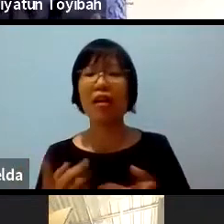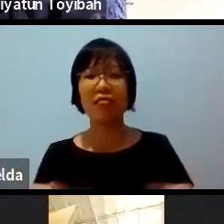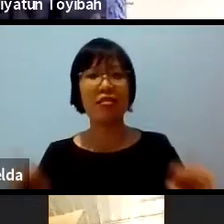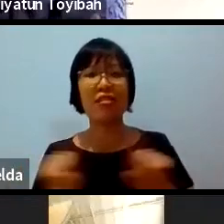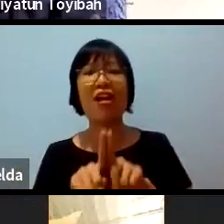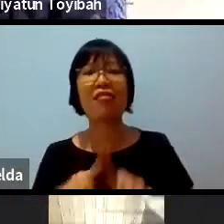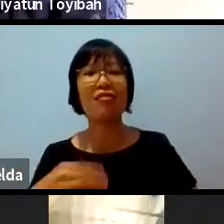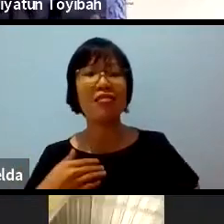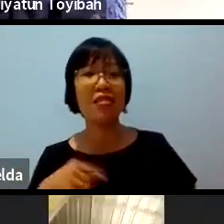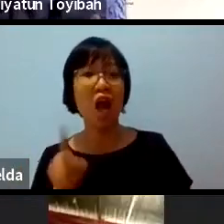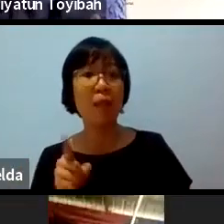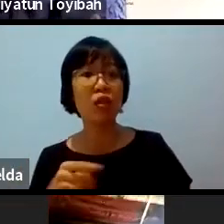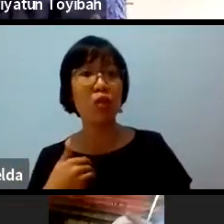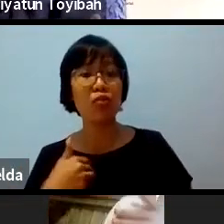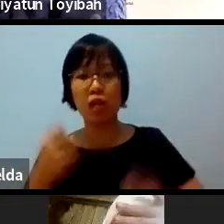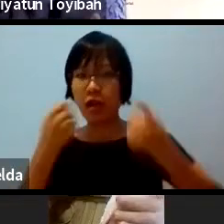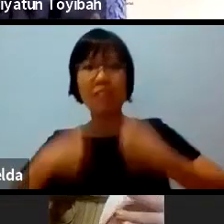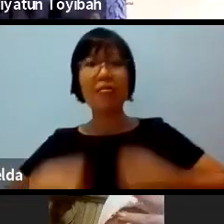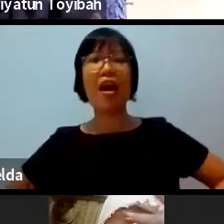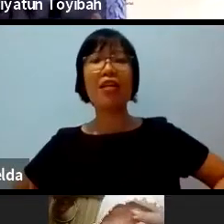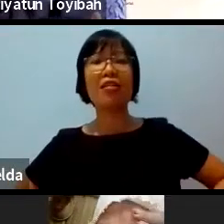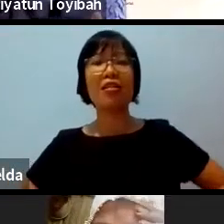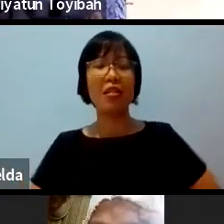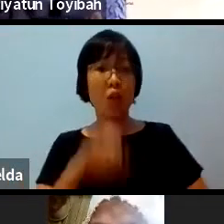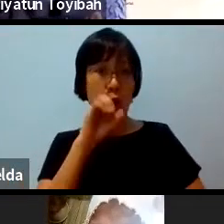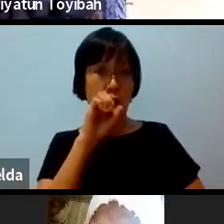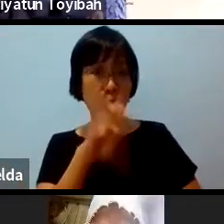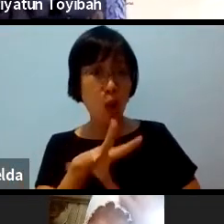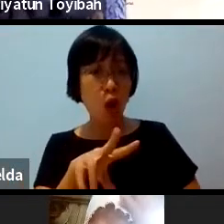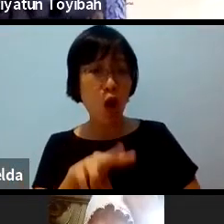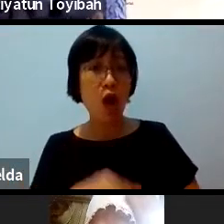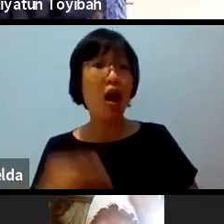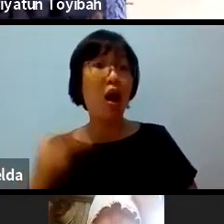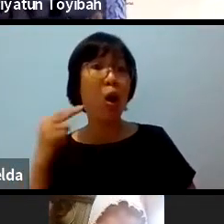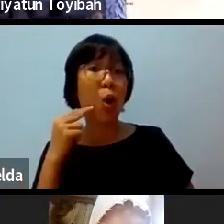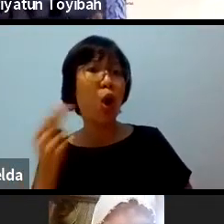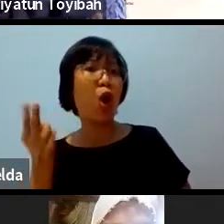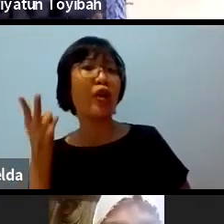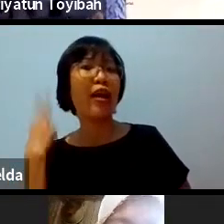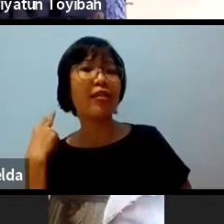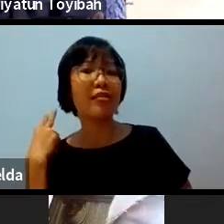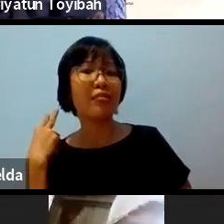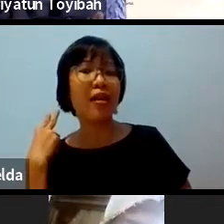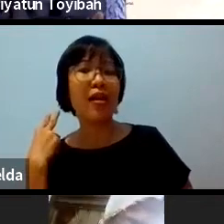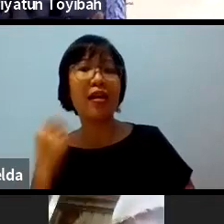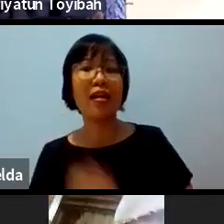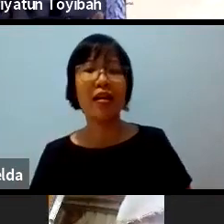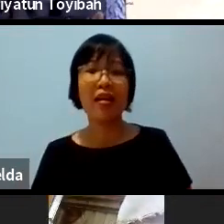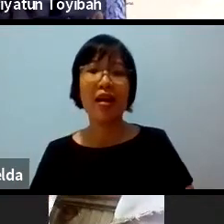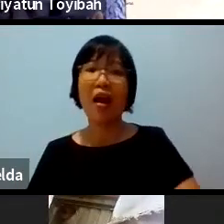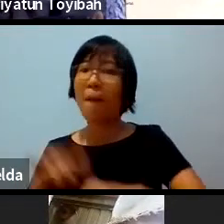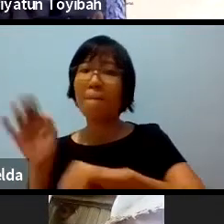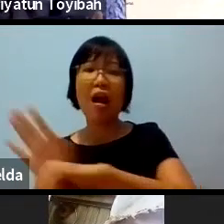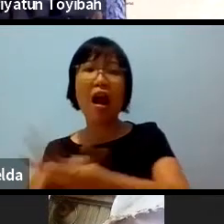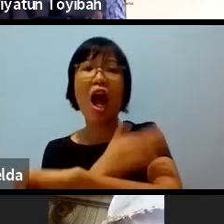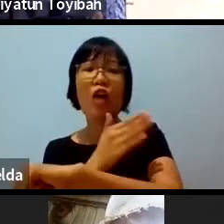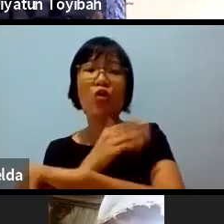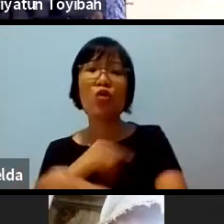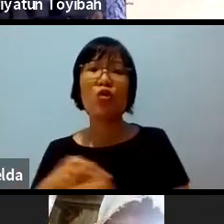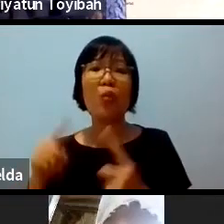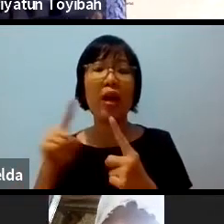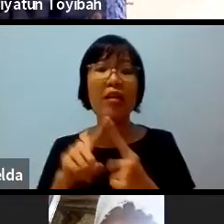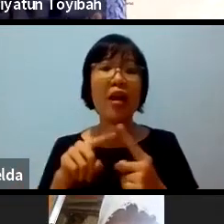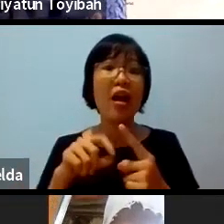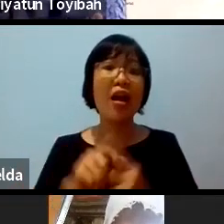bahwa kolonialisme berdampak pada perubahan konsep gender di masyarakat Papua dan berdampak hanya orang Kamoro